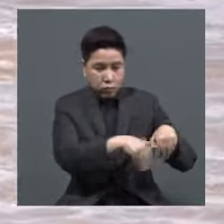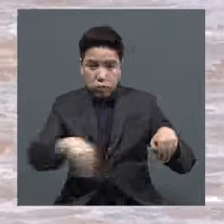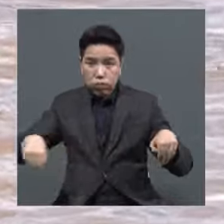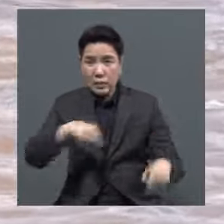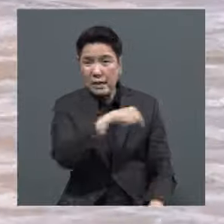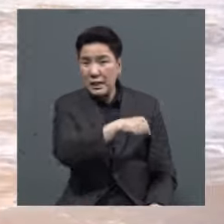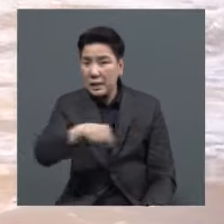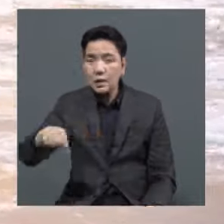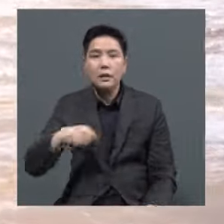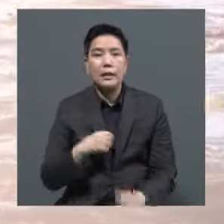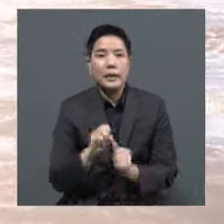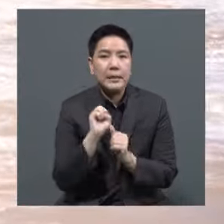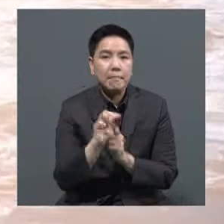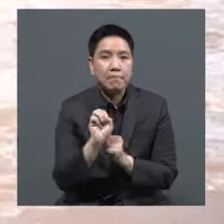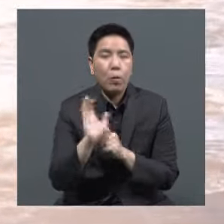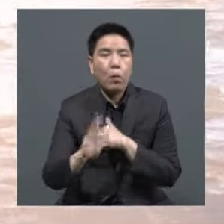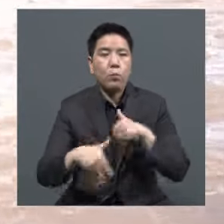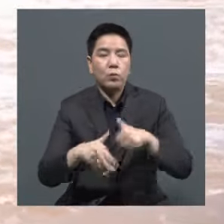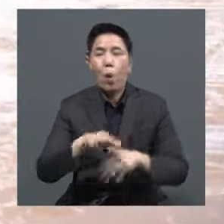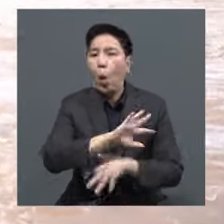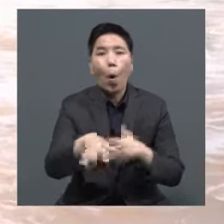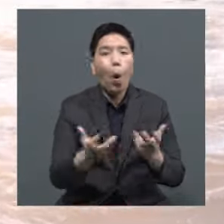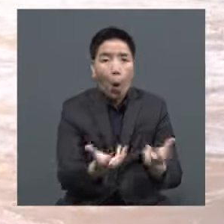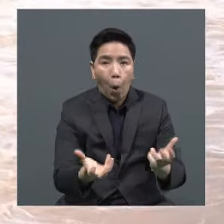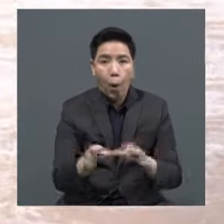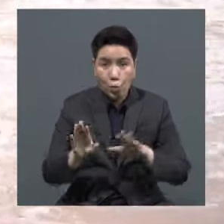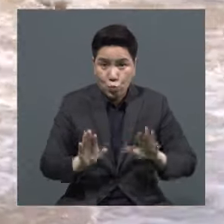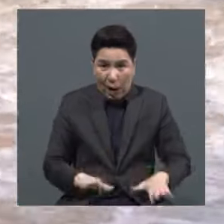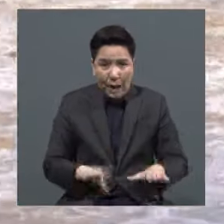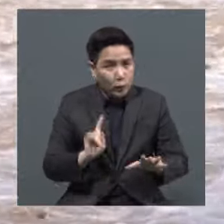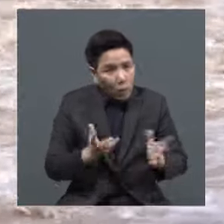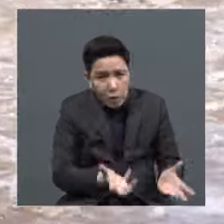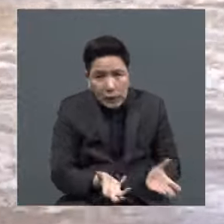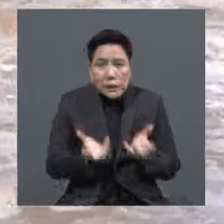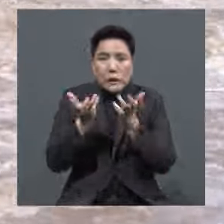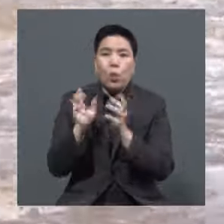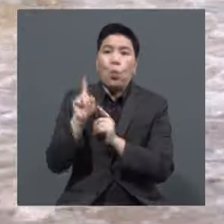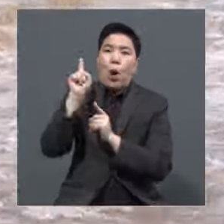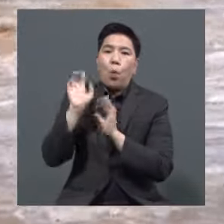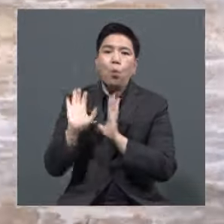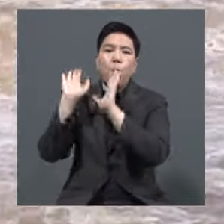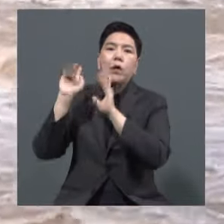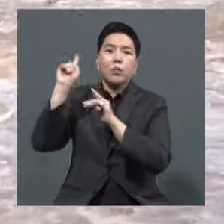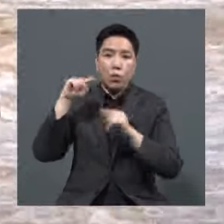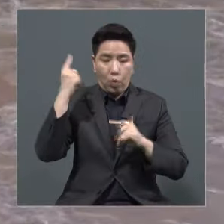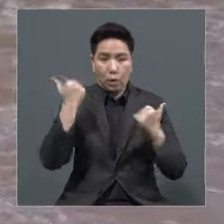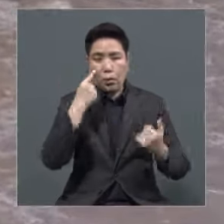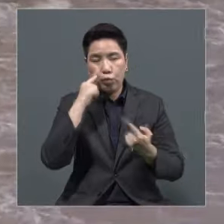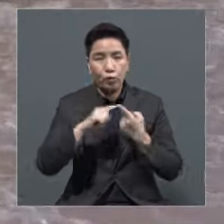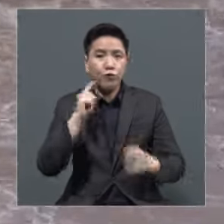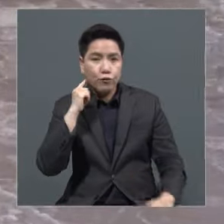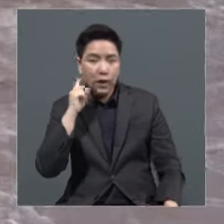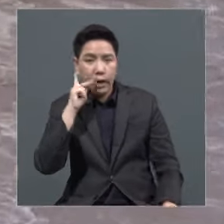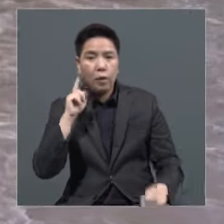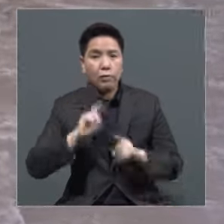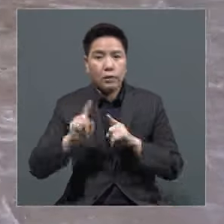ลุ่มต่ำเนี่ยก็แนะนำให้พี่น้องประชาชนยกสิ่งของขึ้นที่สูงแล้วก็เฝ้าระวังระดับน้ำติดตามประกาศจากทาง